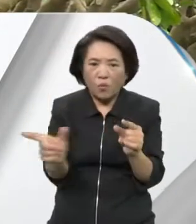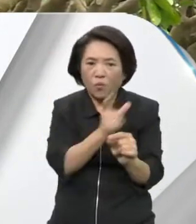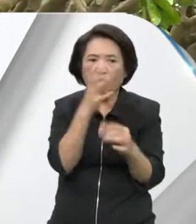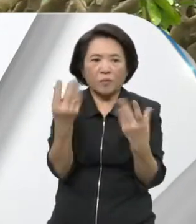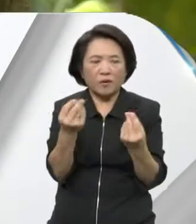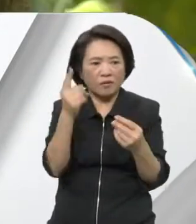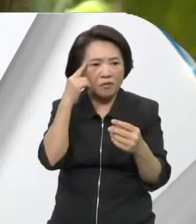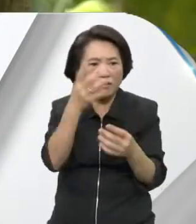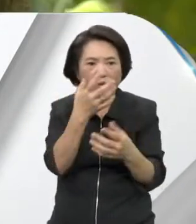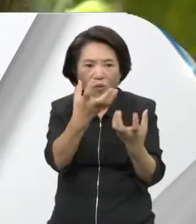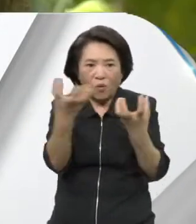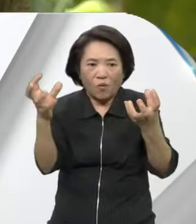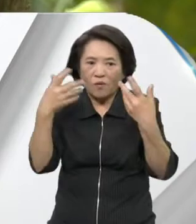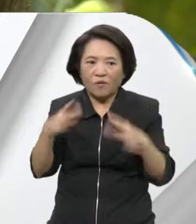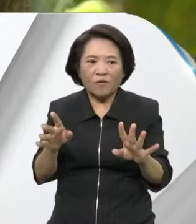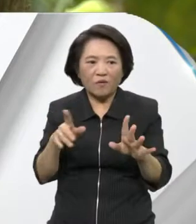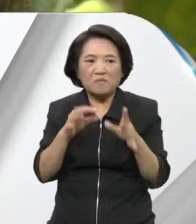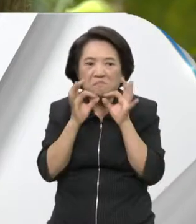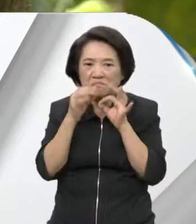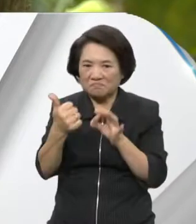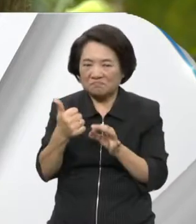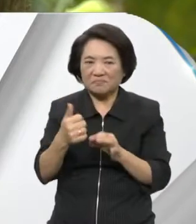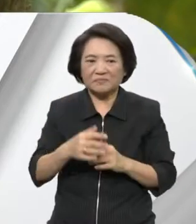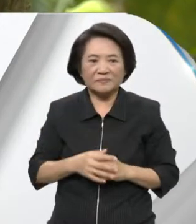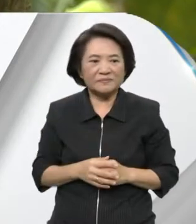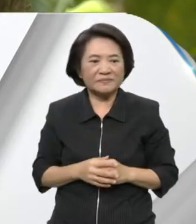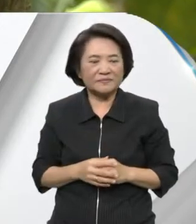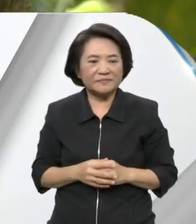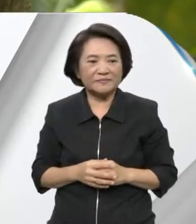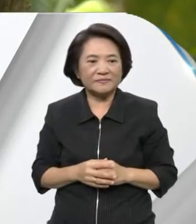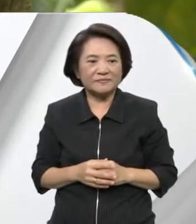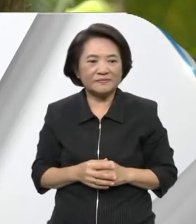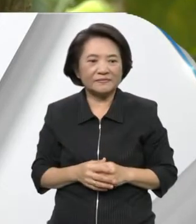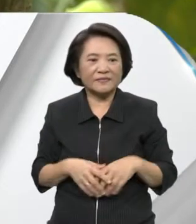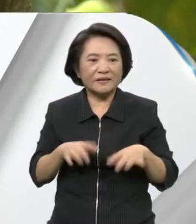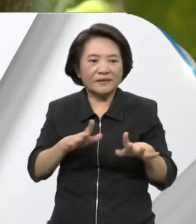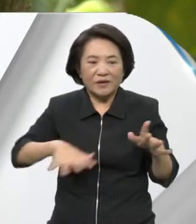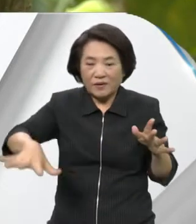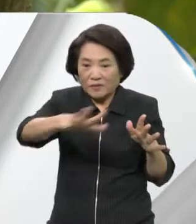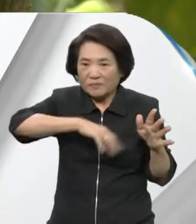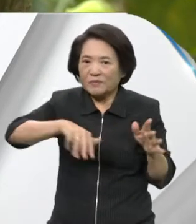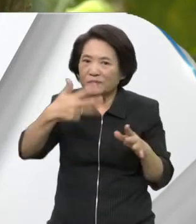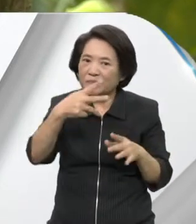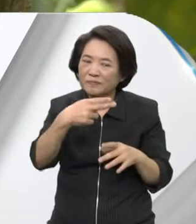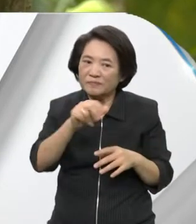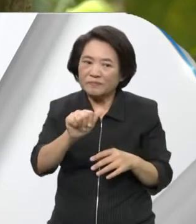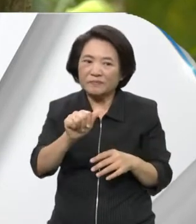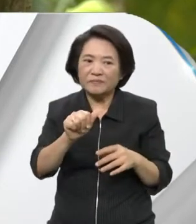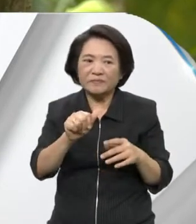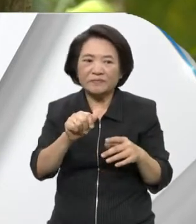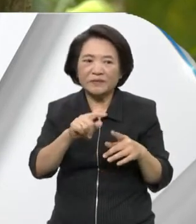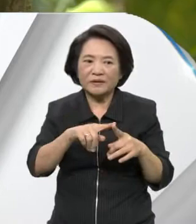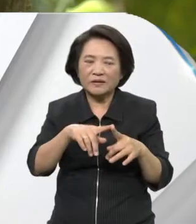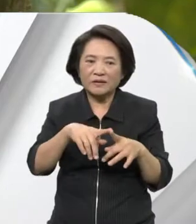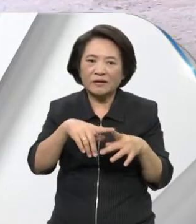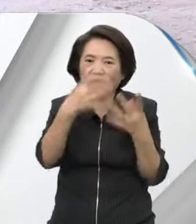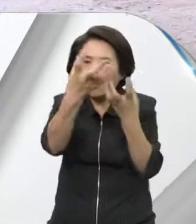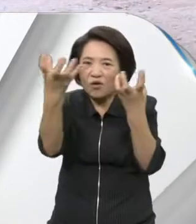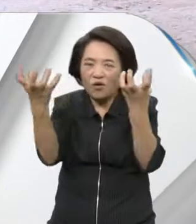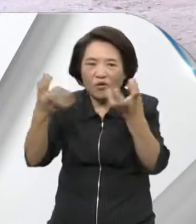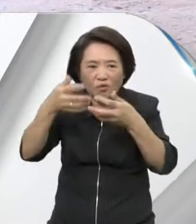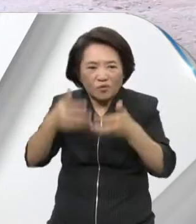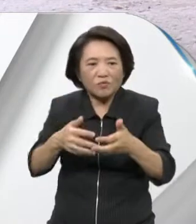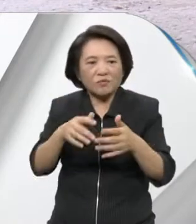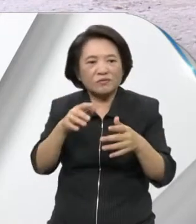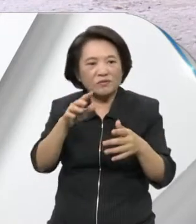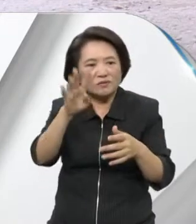到产量稳定，品质比往年更加好。 大约800公顷，那产量大约